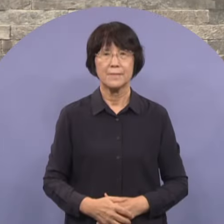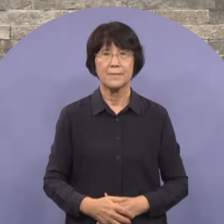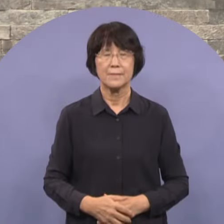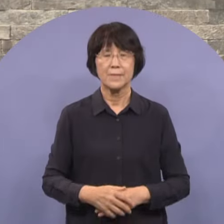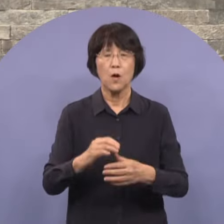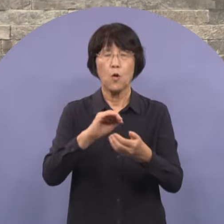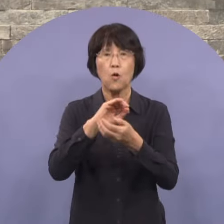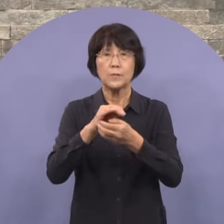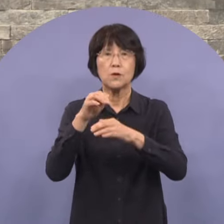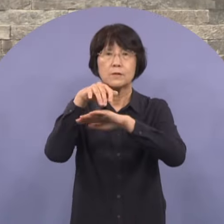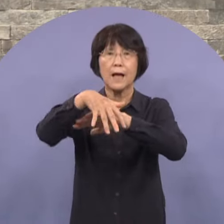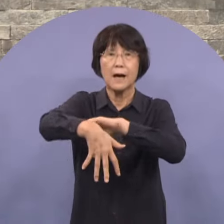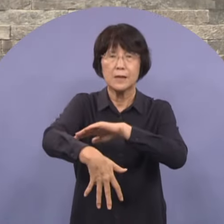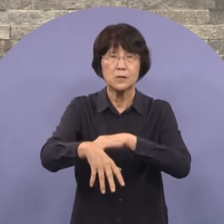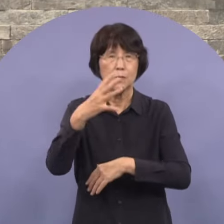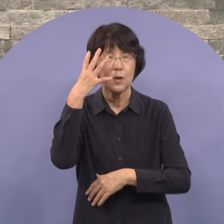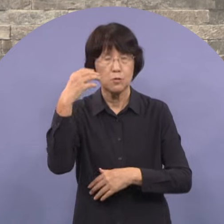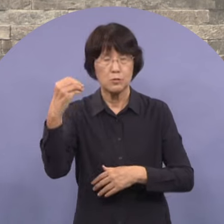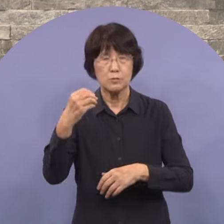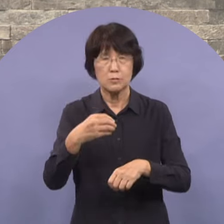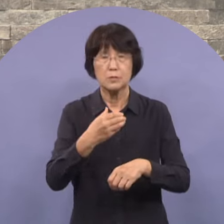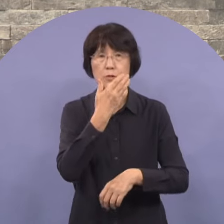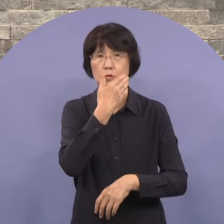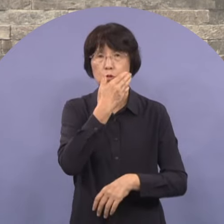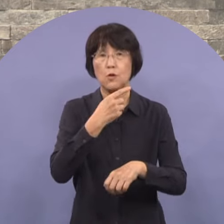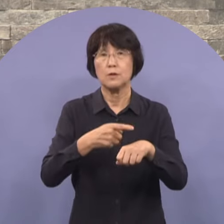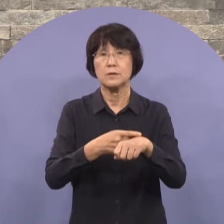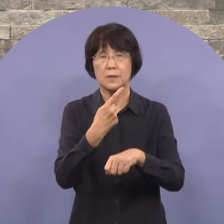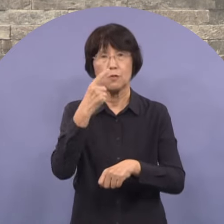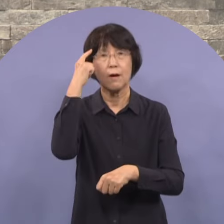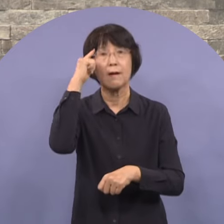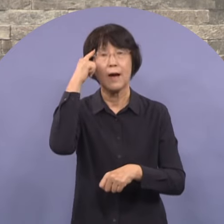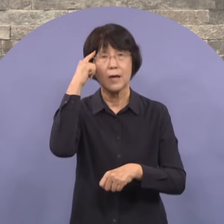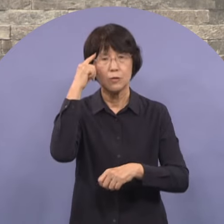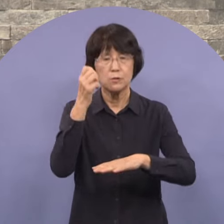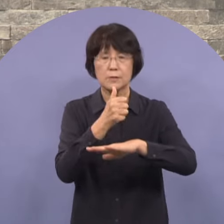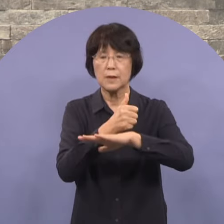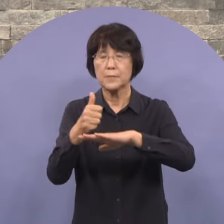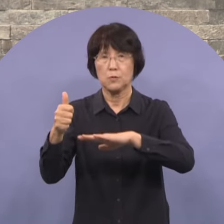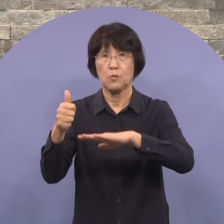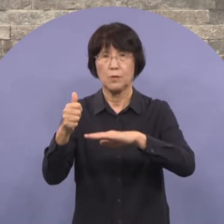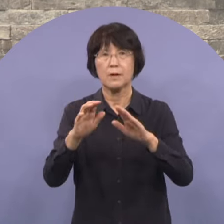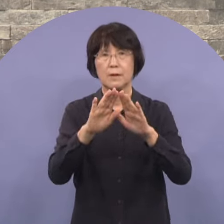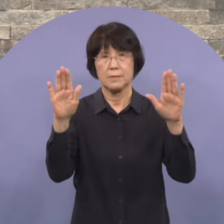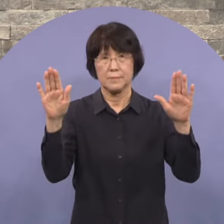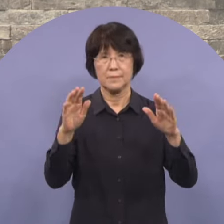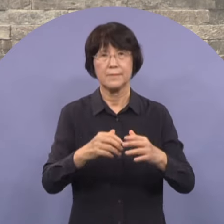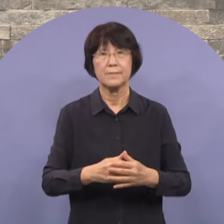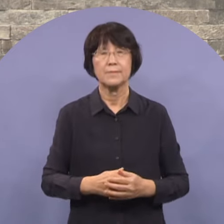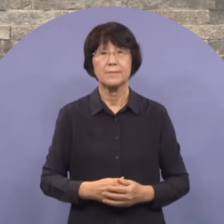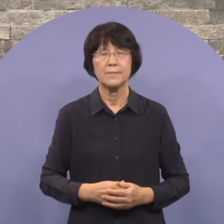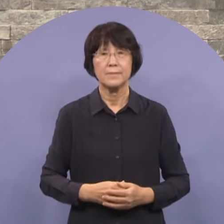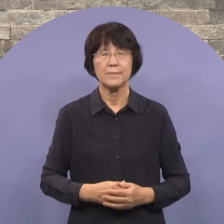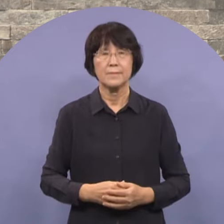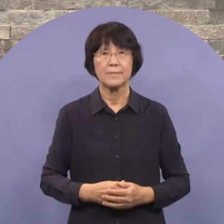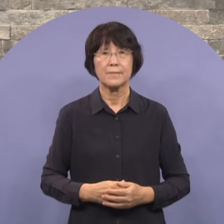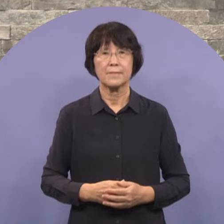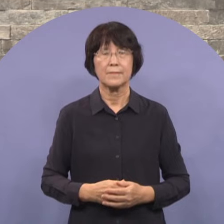近江の滝の魅力や重要性について考えるサミットが開催されました。